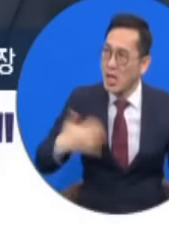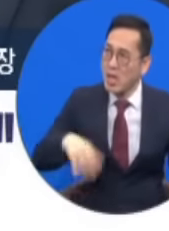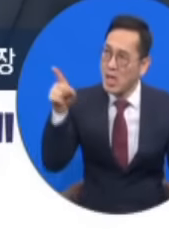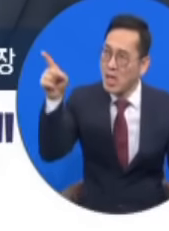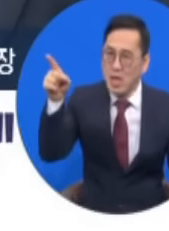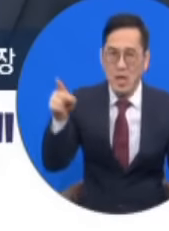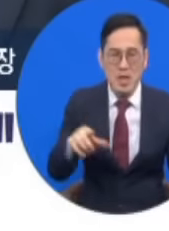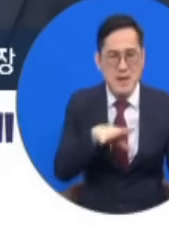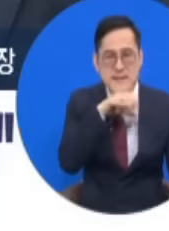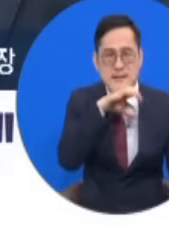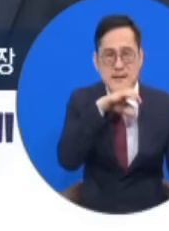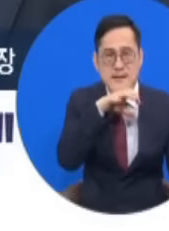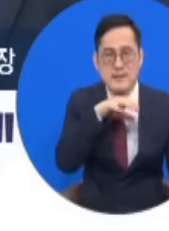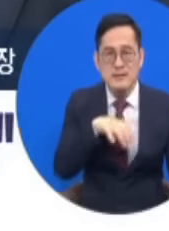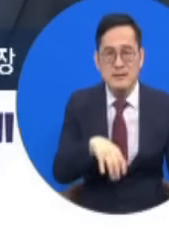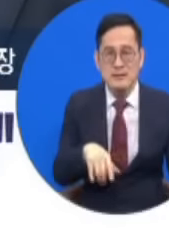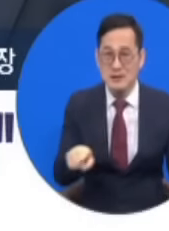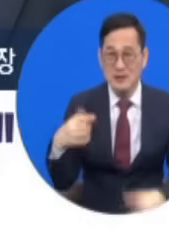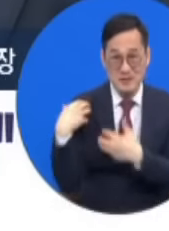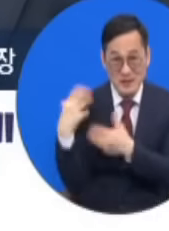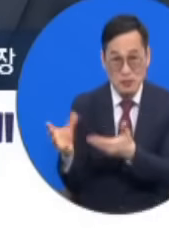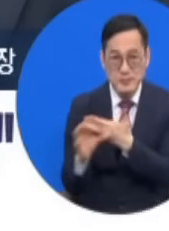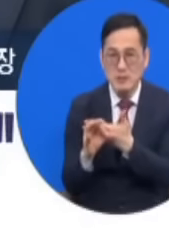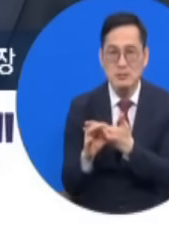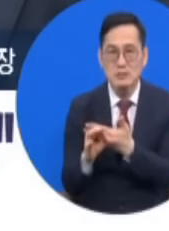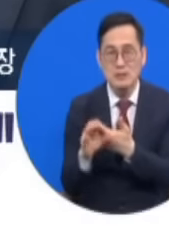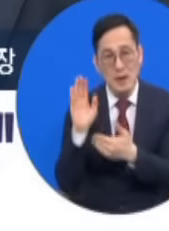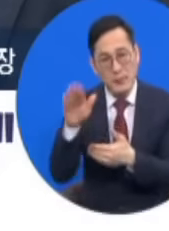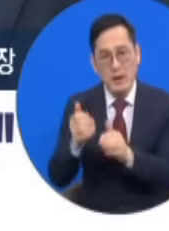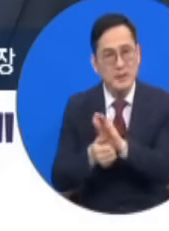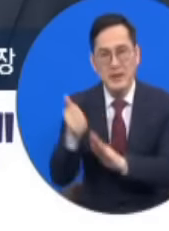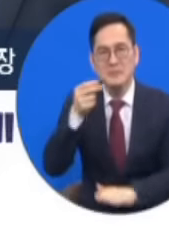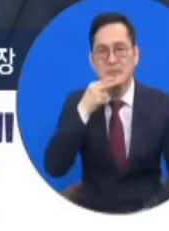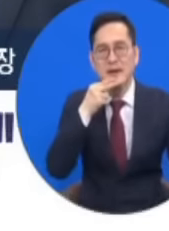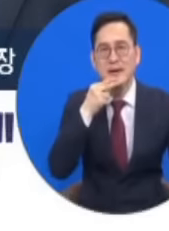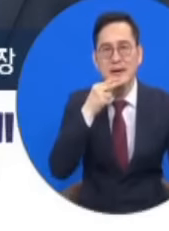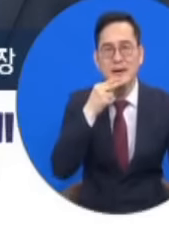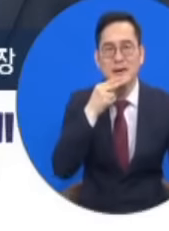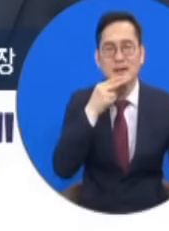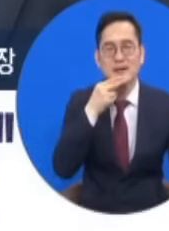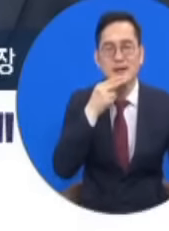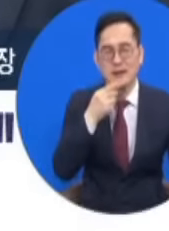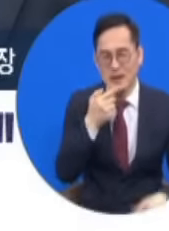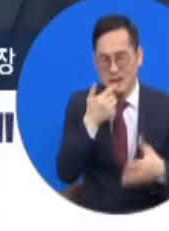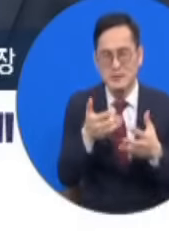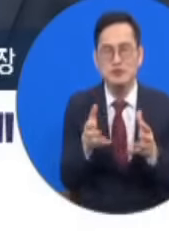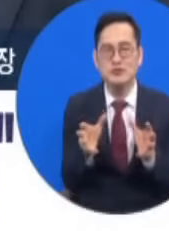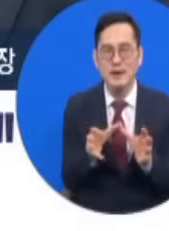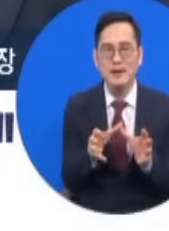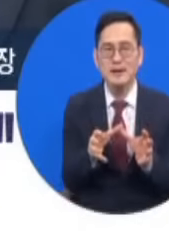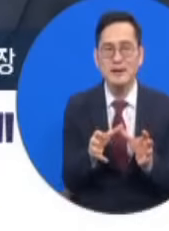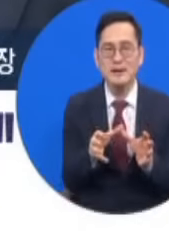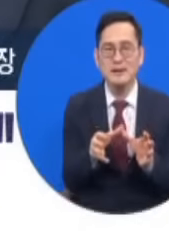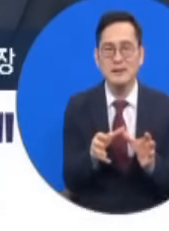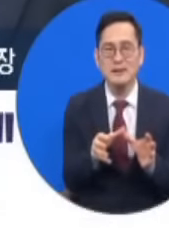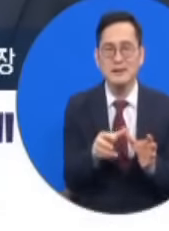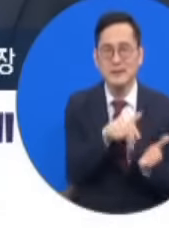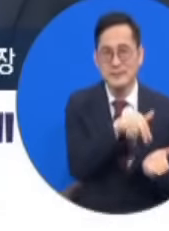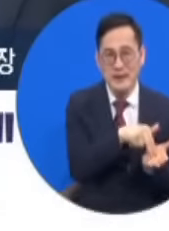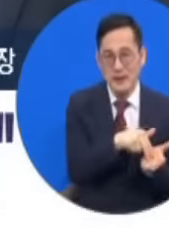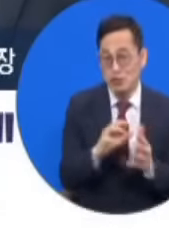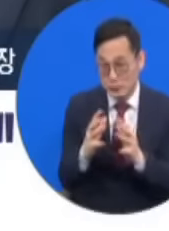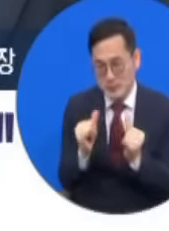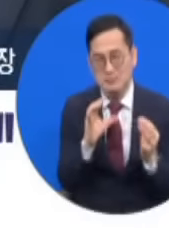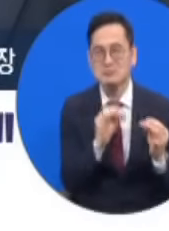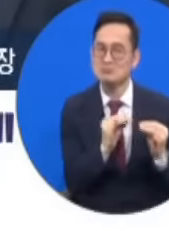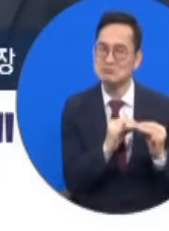이 상황을 그대로 방치할 경우에 앞으로 해결될 가능성도 없다. 이런 불만을 가지고 투표장에 나오고 계신 게 아닌가.